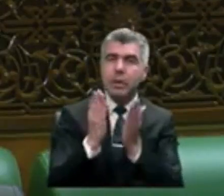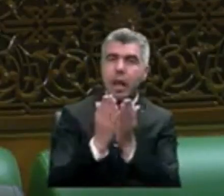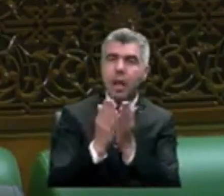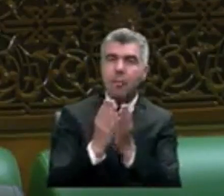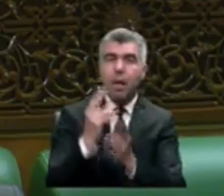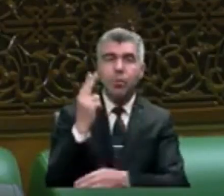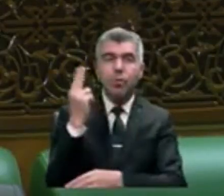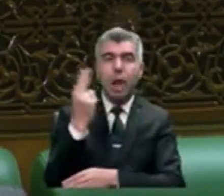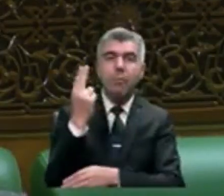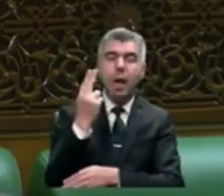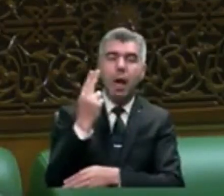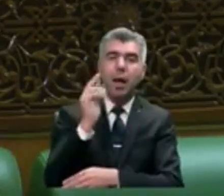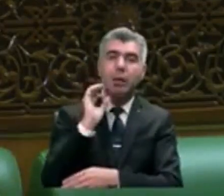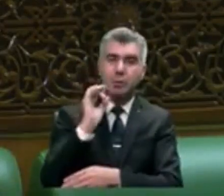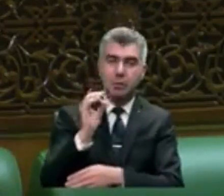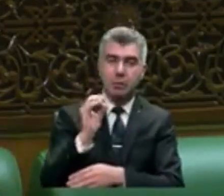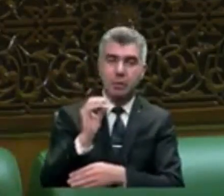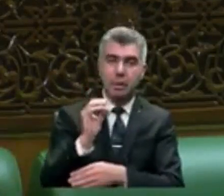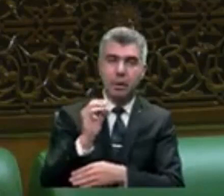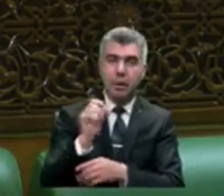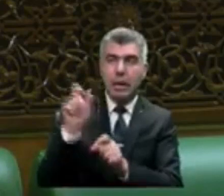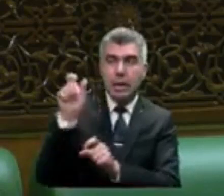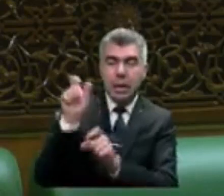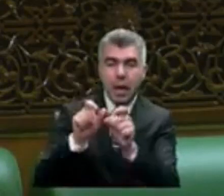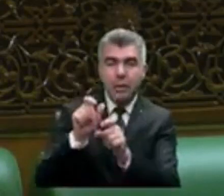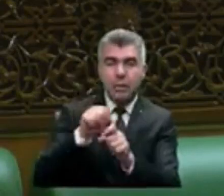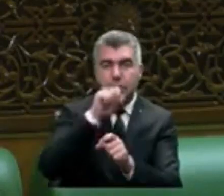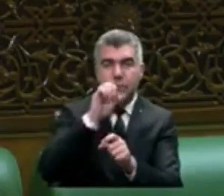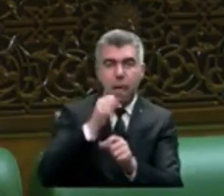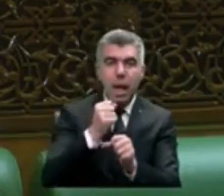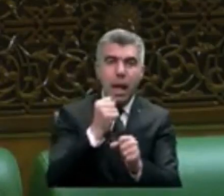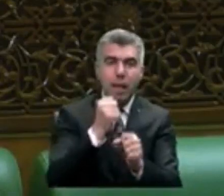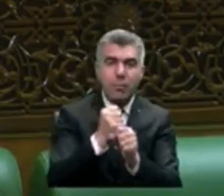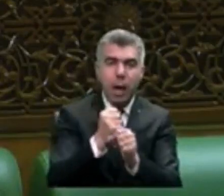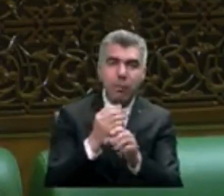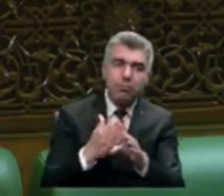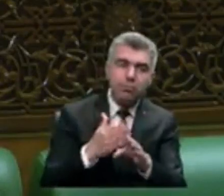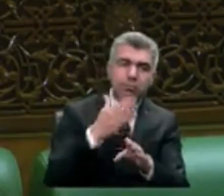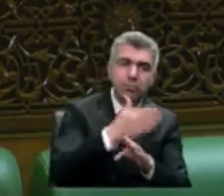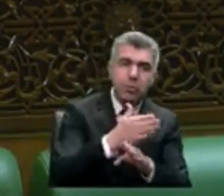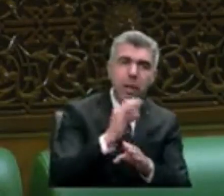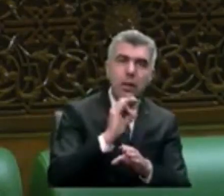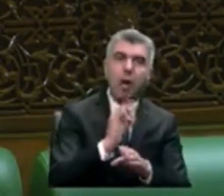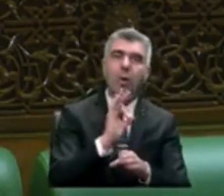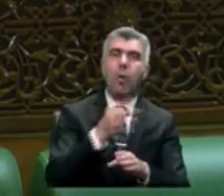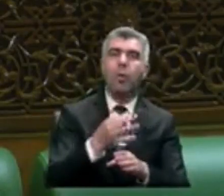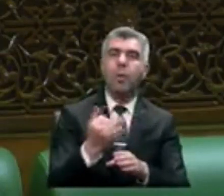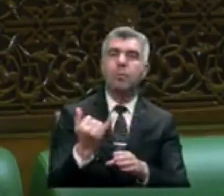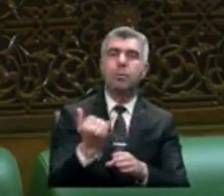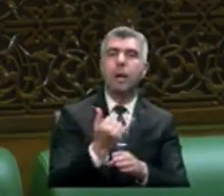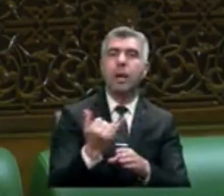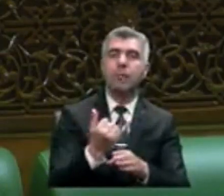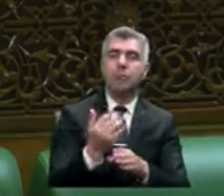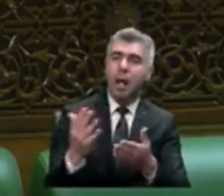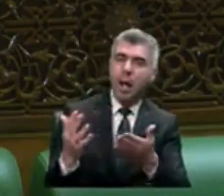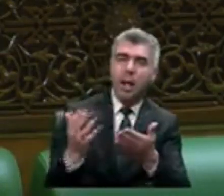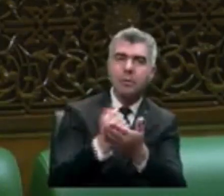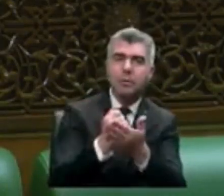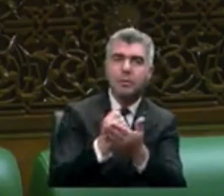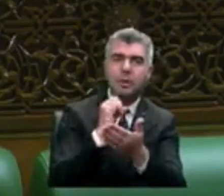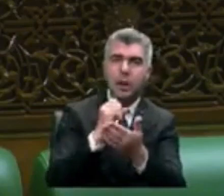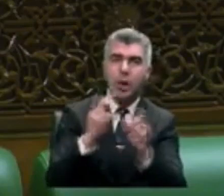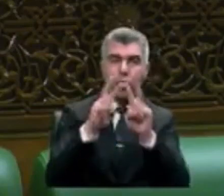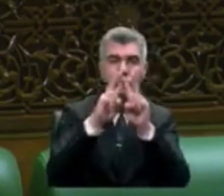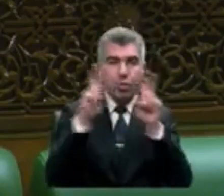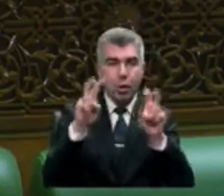العلمي فالشخص ان احب عملا اتقنه وان لا يكون الهم الوحيد للطالب هو الحصول على تلك الشهاده بل